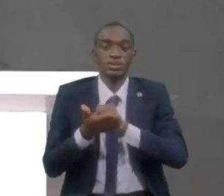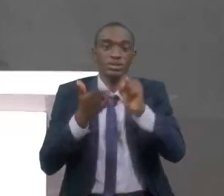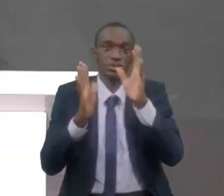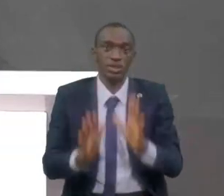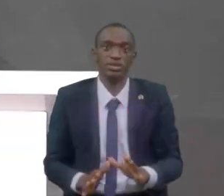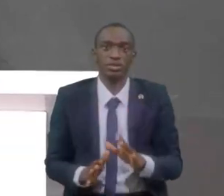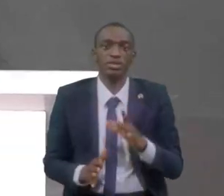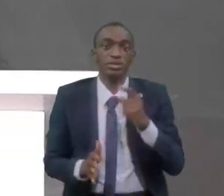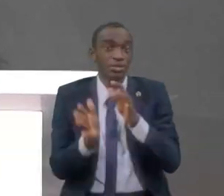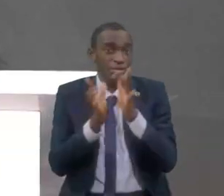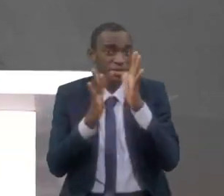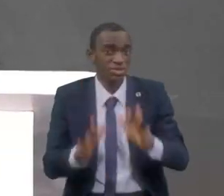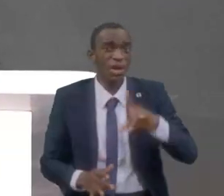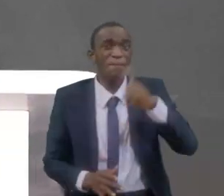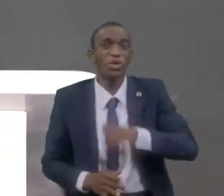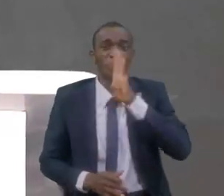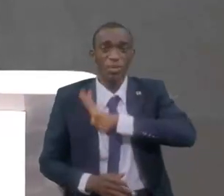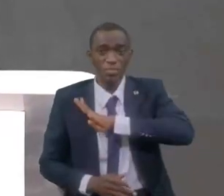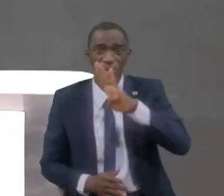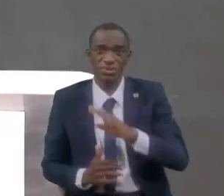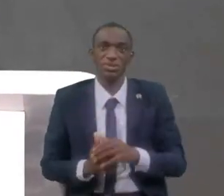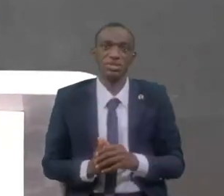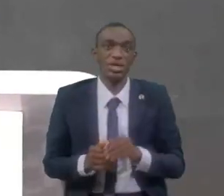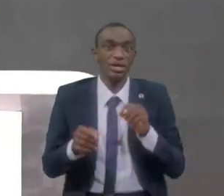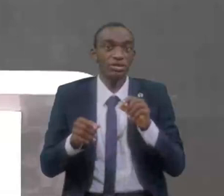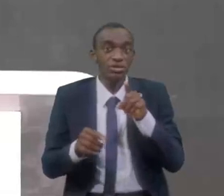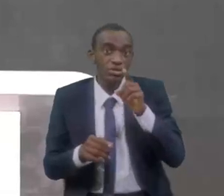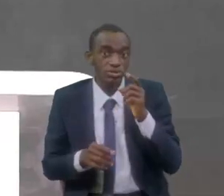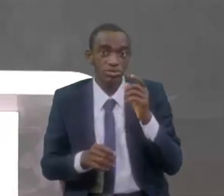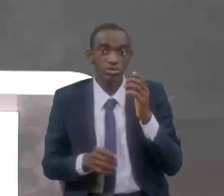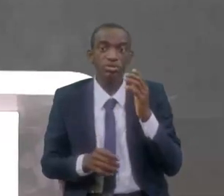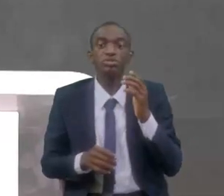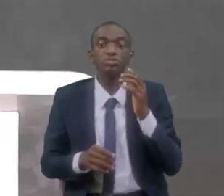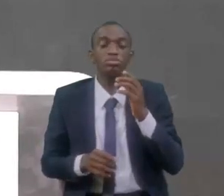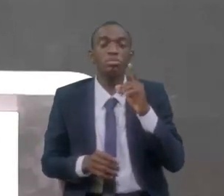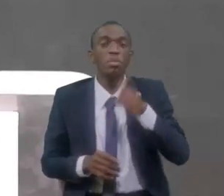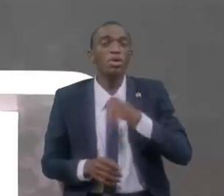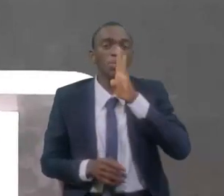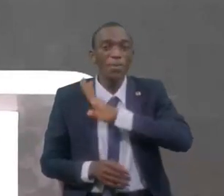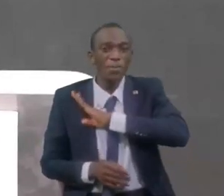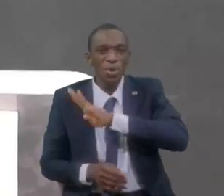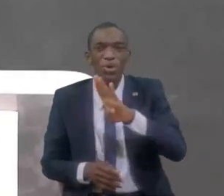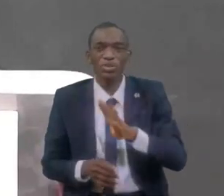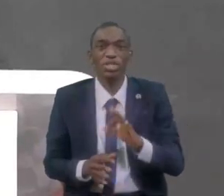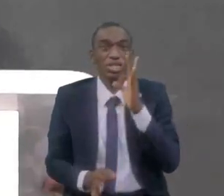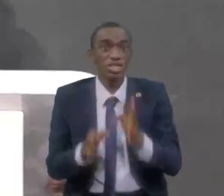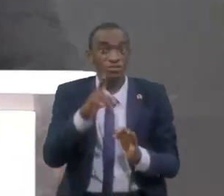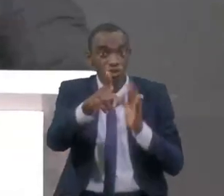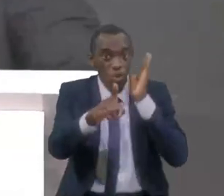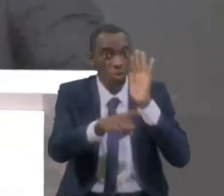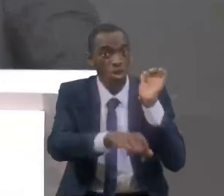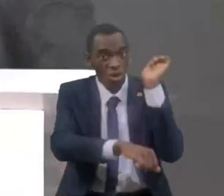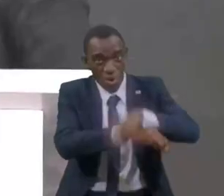Un saint doit être audacieux. Il y a le diable audacieux. Le saint aussi doit être audacieux. S'il